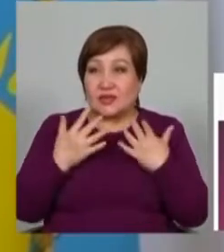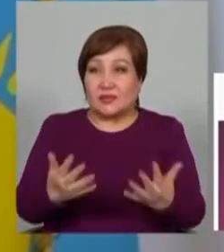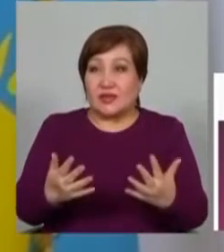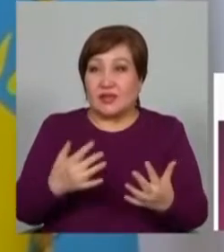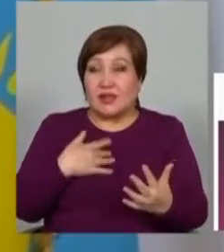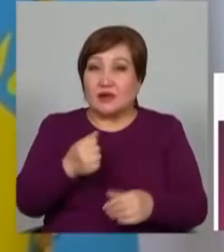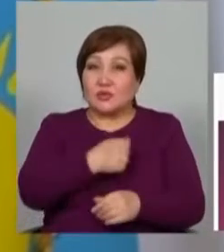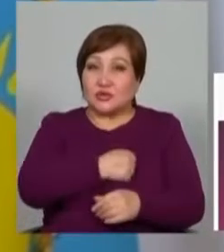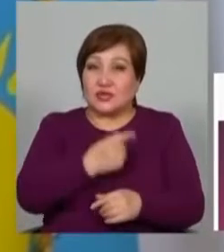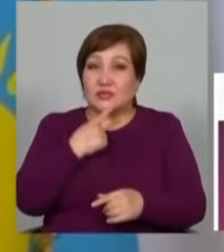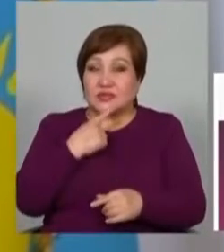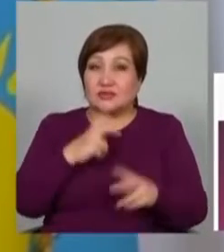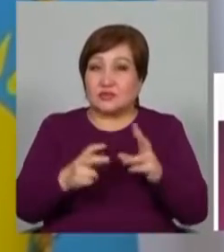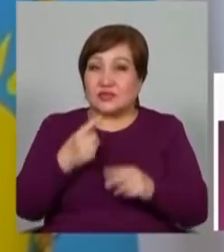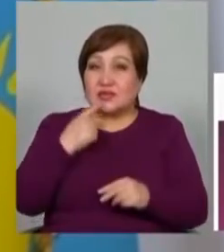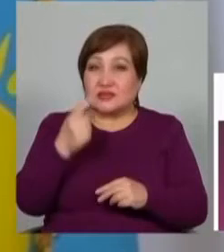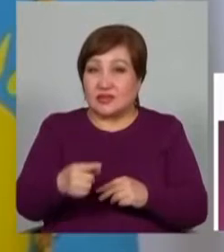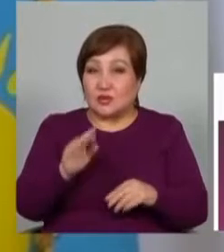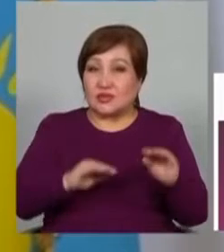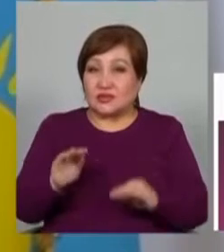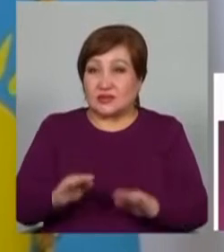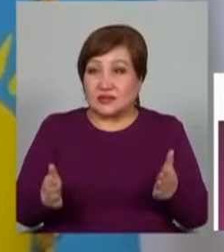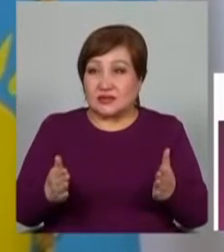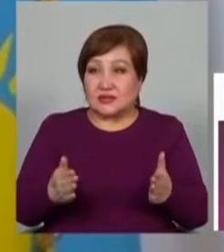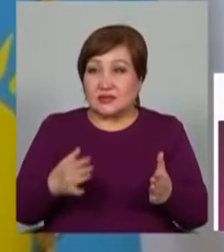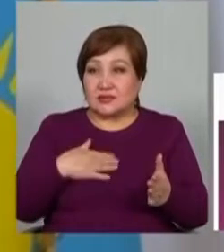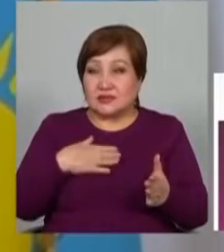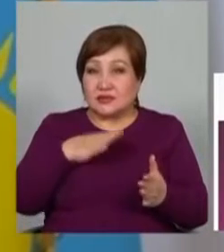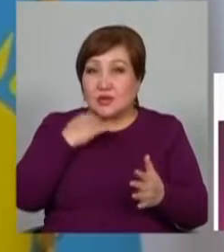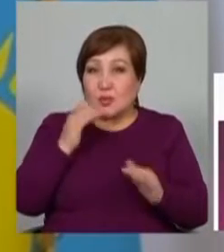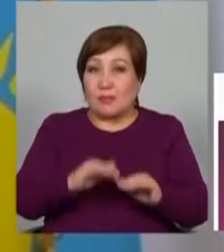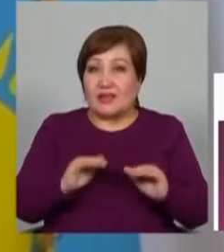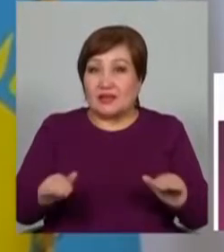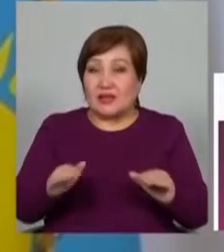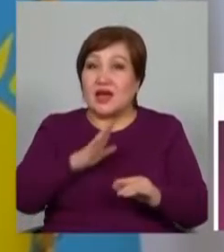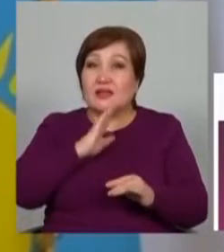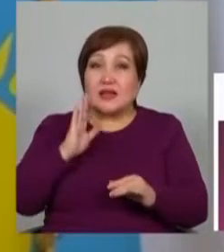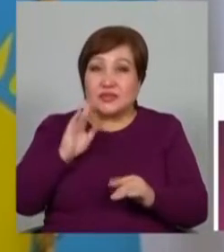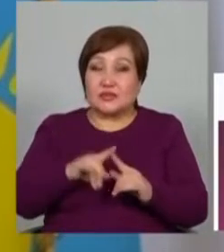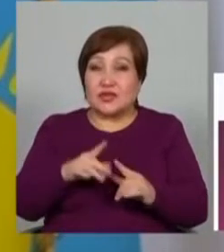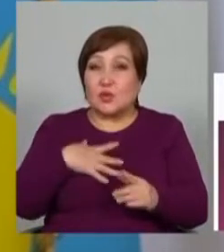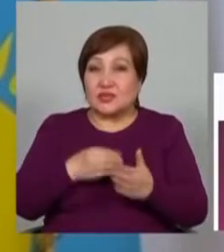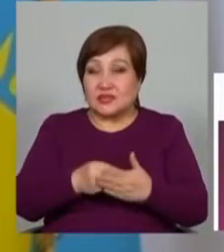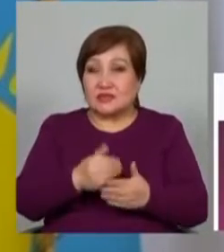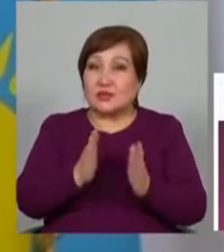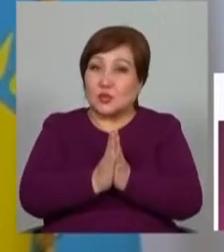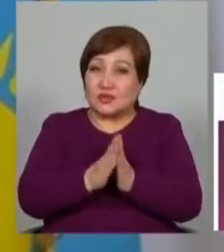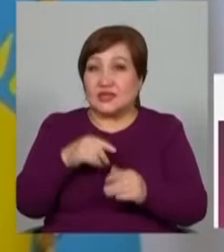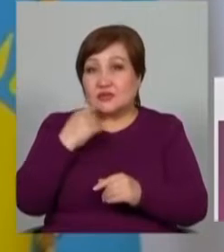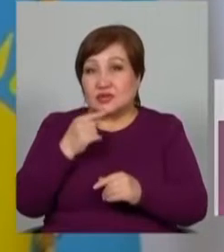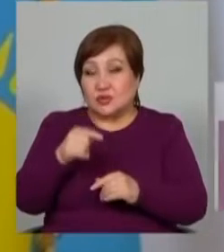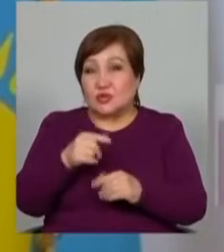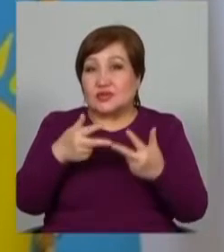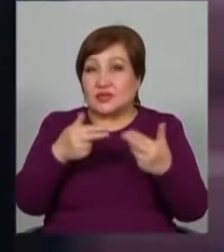қашықта орналасқанмын, басқа қалада өмір сүремін, маған ыңғайсыз, көп балалы анамын деген сияқты өздерінің өтініштерін айтып жатыр. Соған сәйкестендіріп, біз